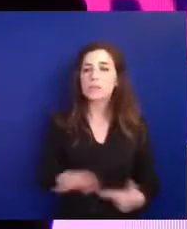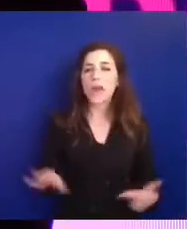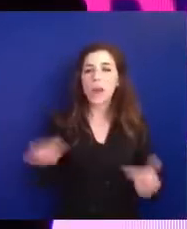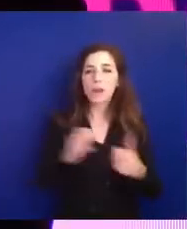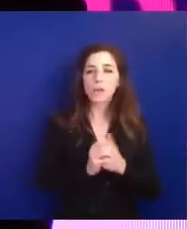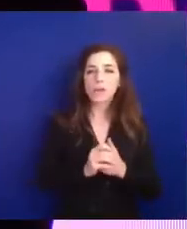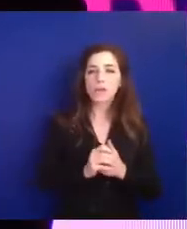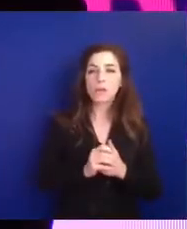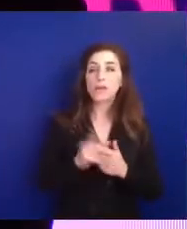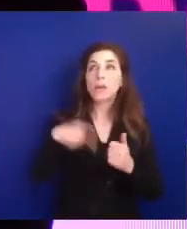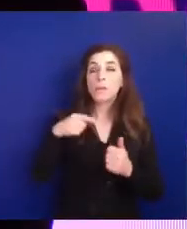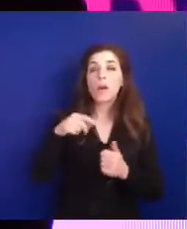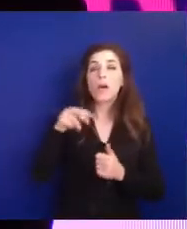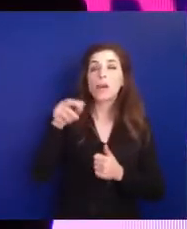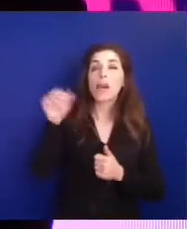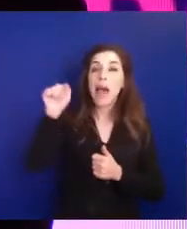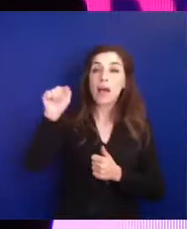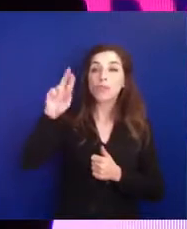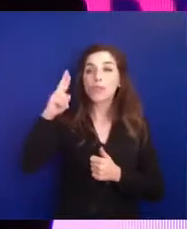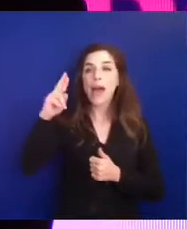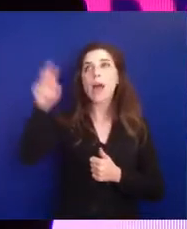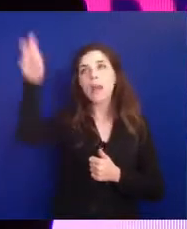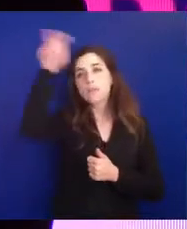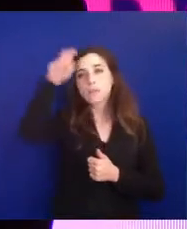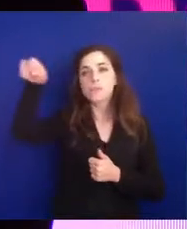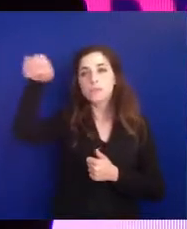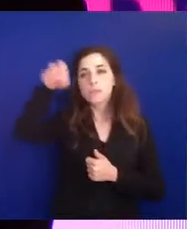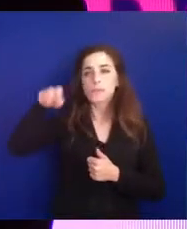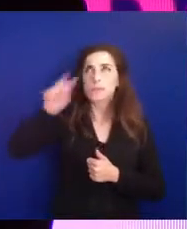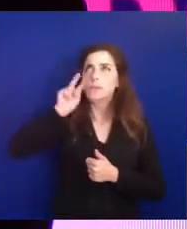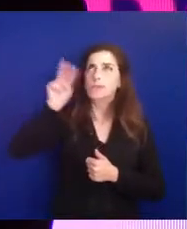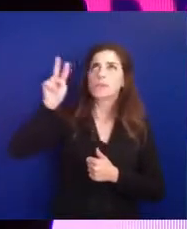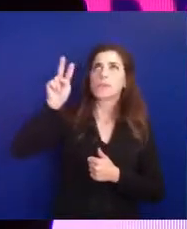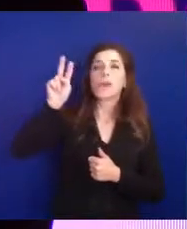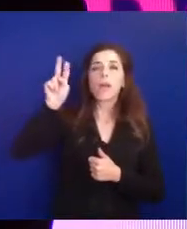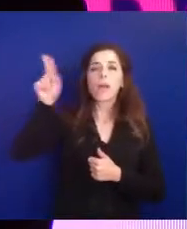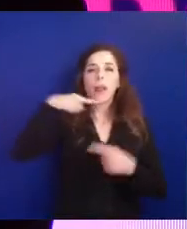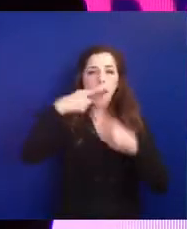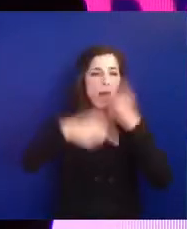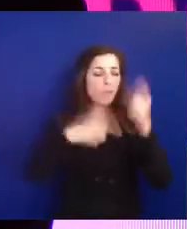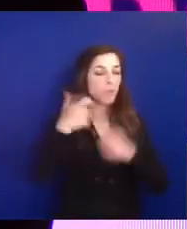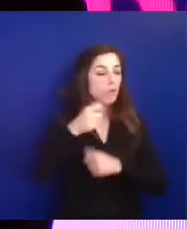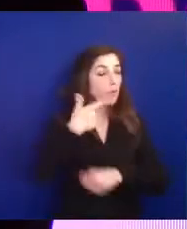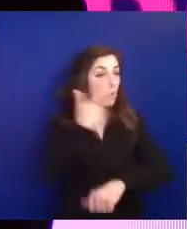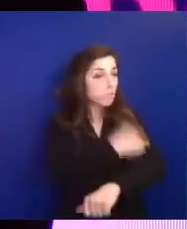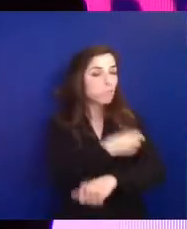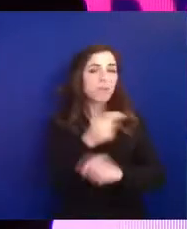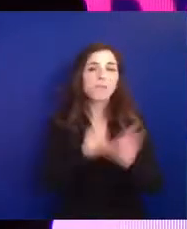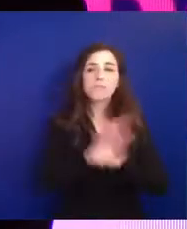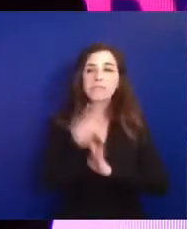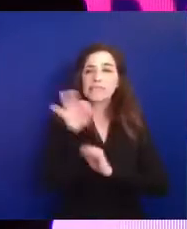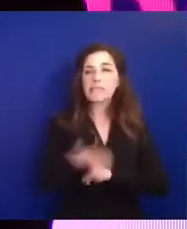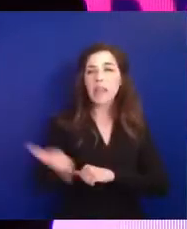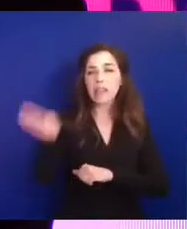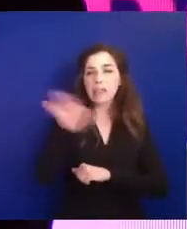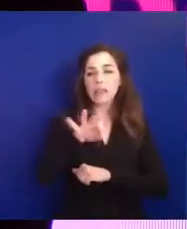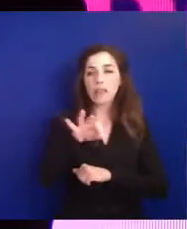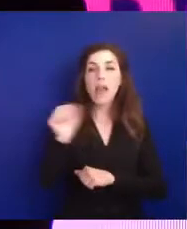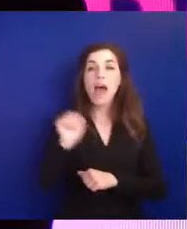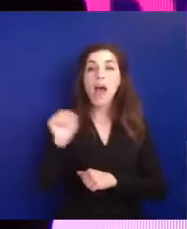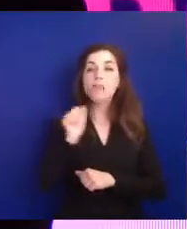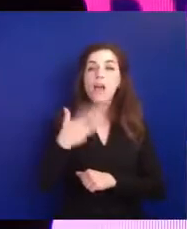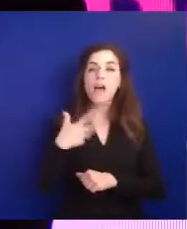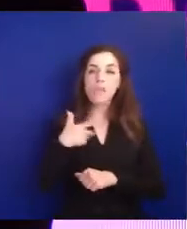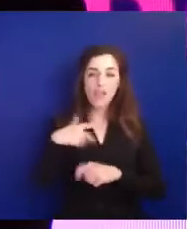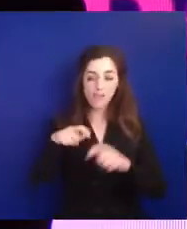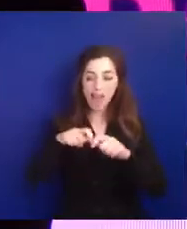ridiscendere dal terzo piano angelo si lamentava perché l'iniezione un aveva fatto effetto su rosaria angelo aveva tra le mani un laccio emostatico